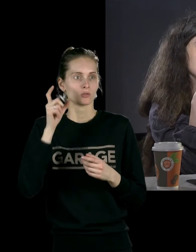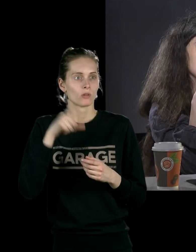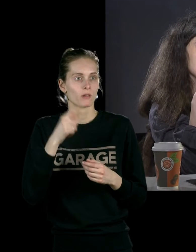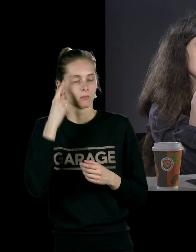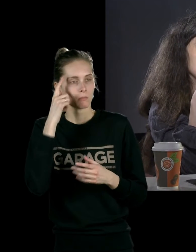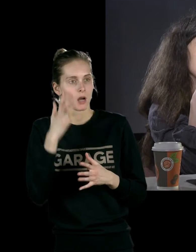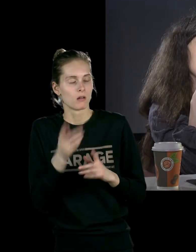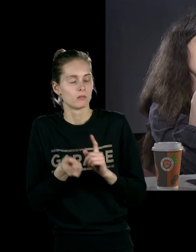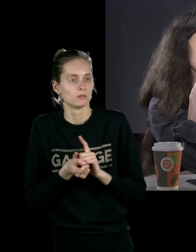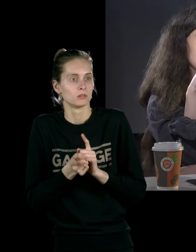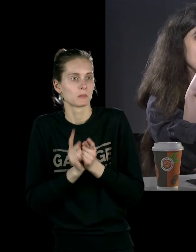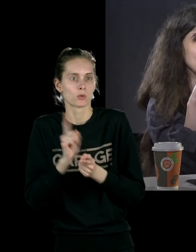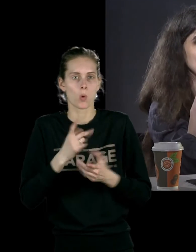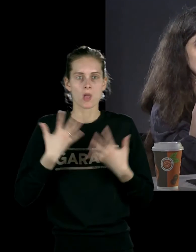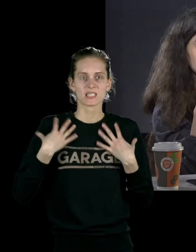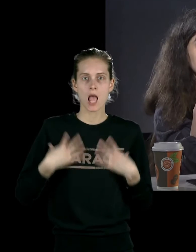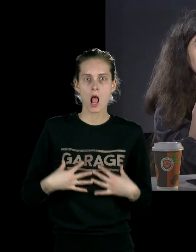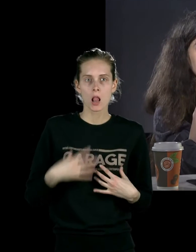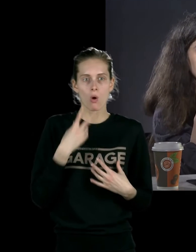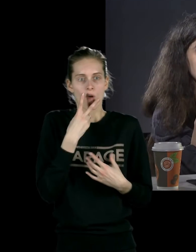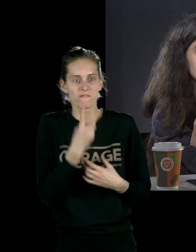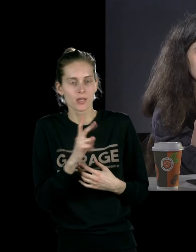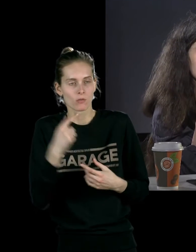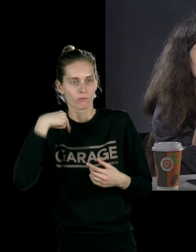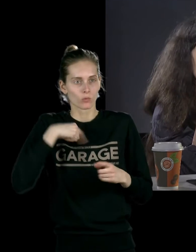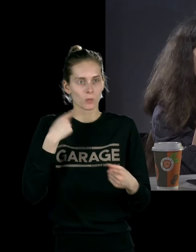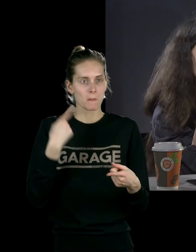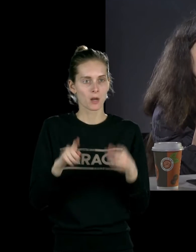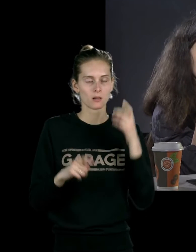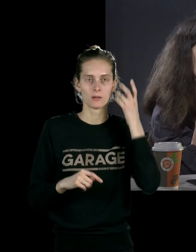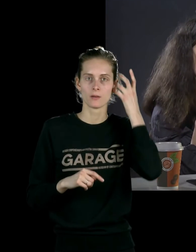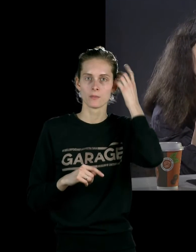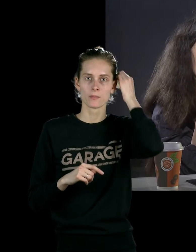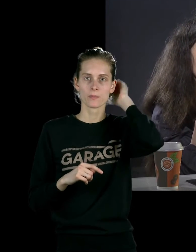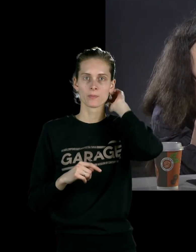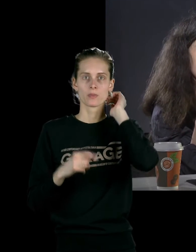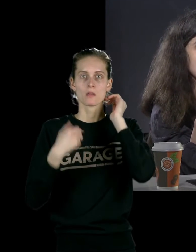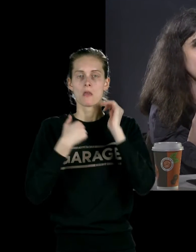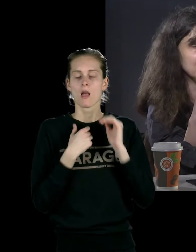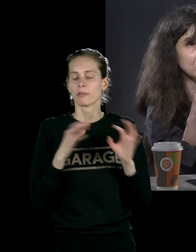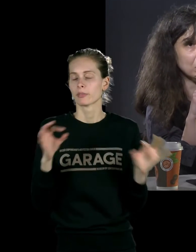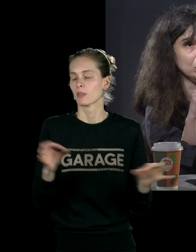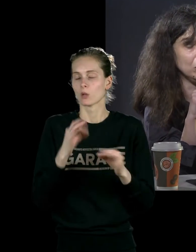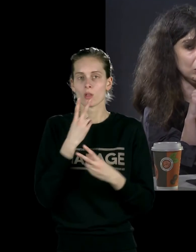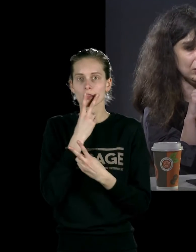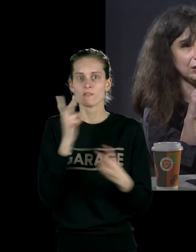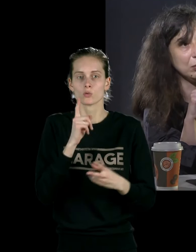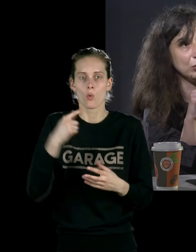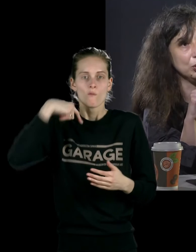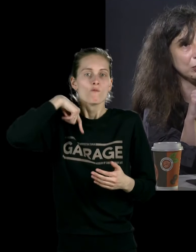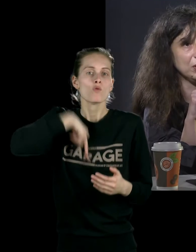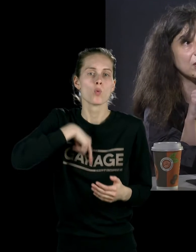делать, что во-первых, тело – это не то, что мы видим. Мы никогда не видим, как мы устроены, мы никогда не видим вот